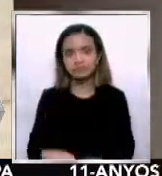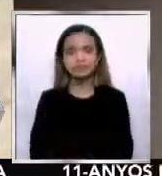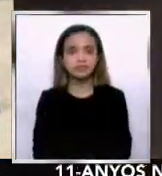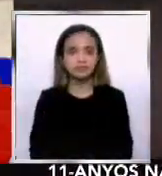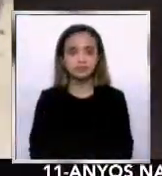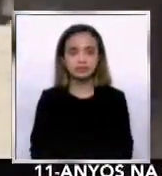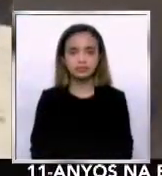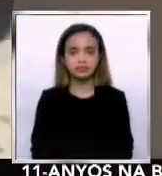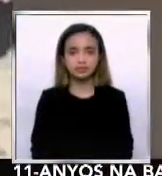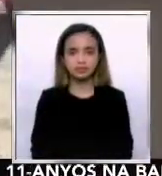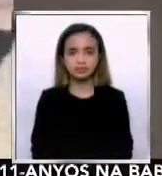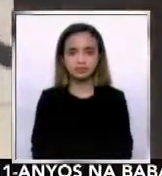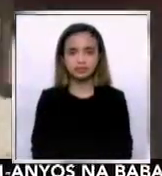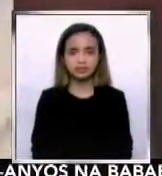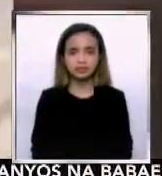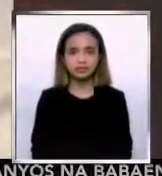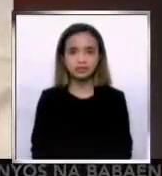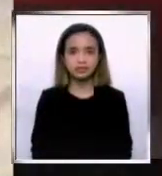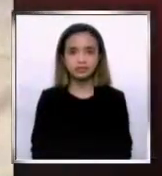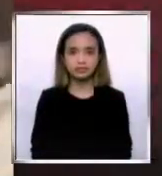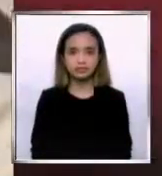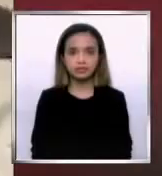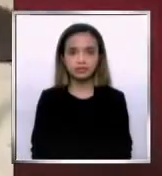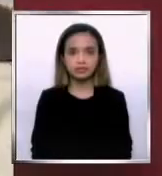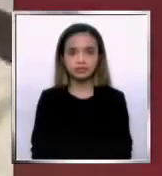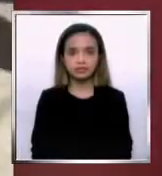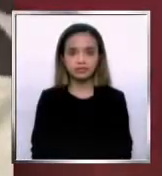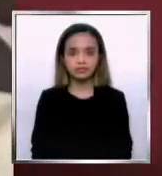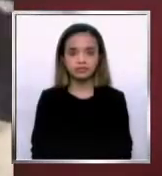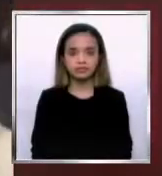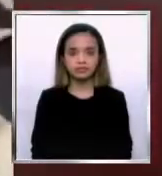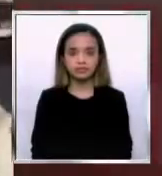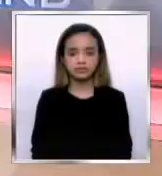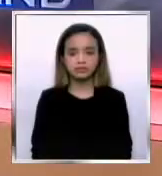JP Soriano, nakatutok 24 oras.